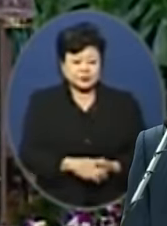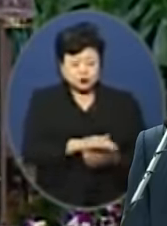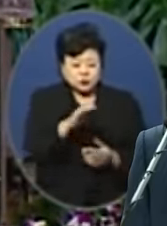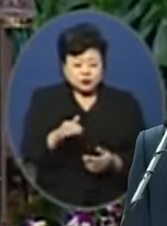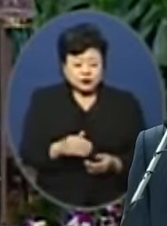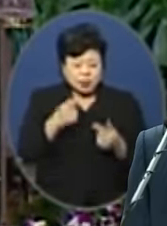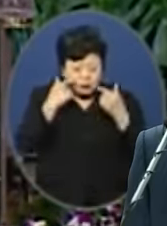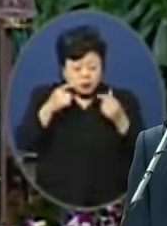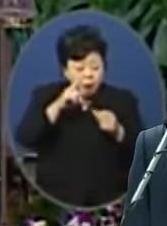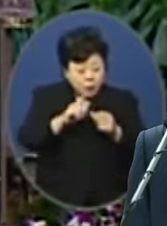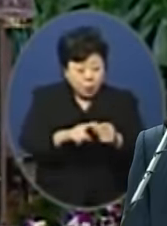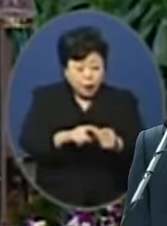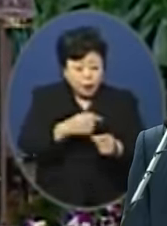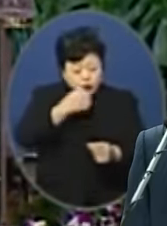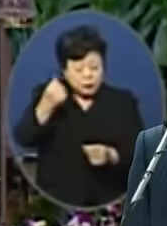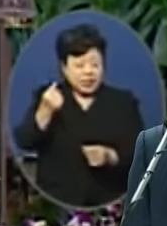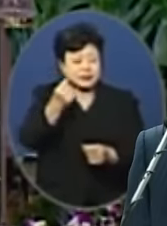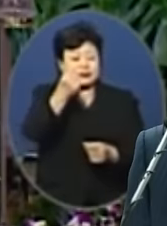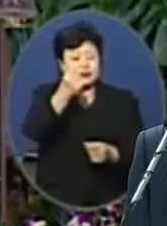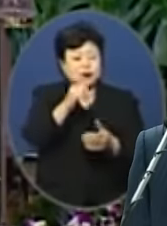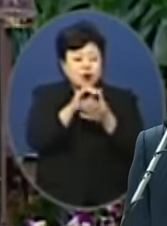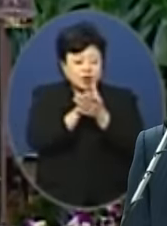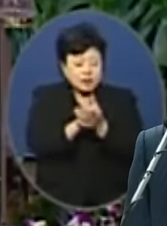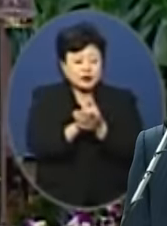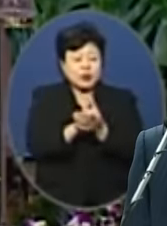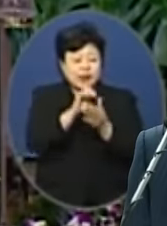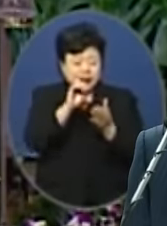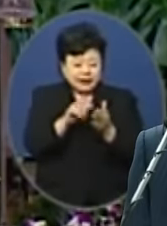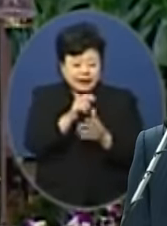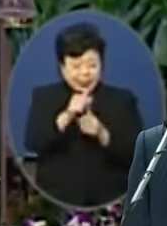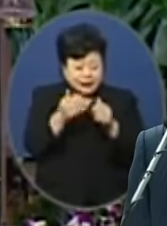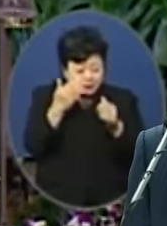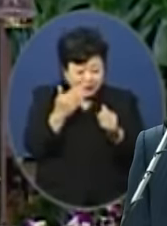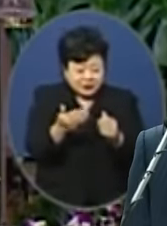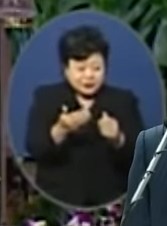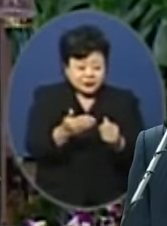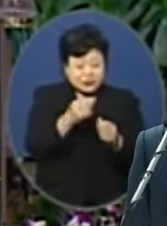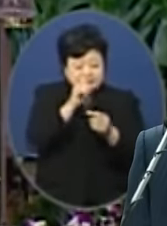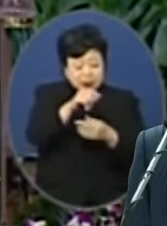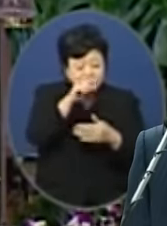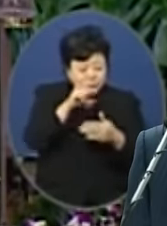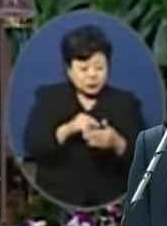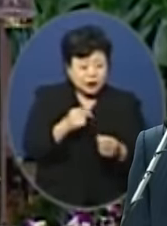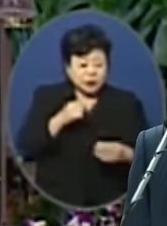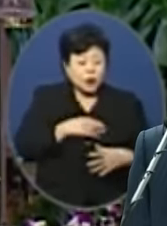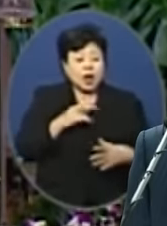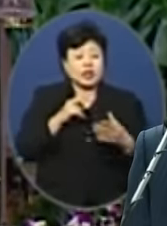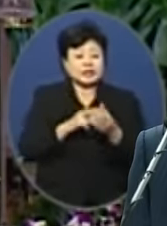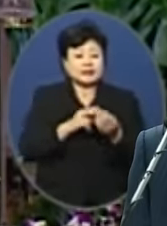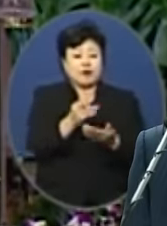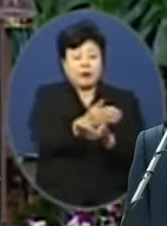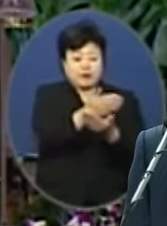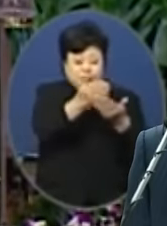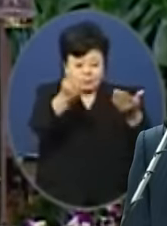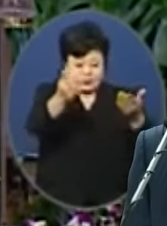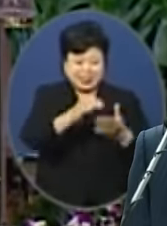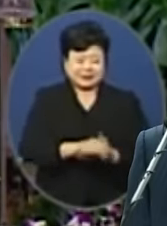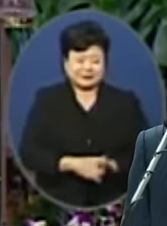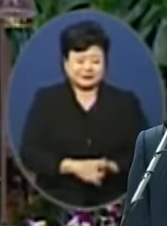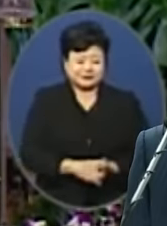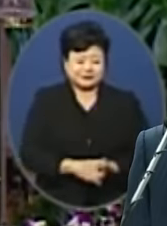우리가 분명한 목표와 꿈을 가지고 기도로 나아갈 때 하나님께서 우리 삶에 놀라운 기적을 베풀어 주시는